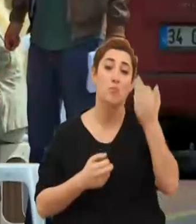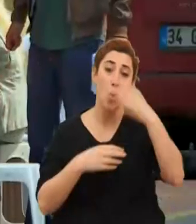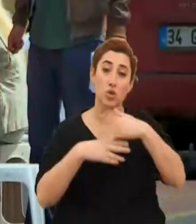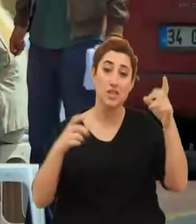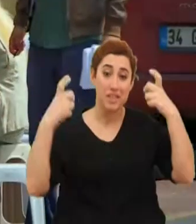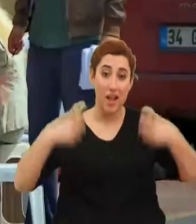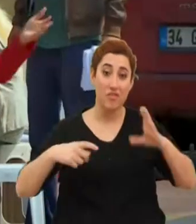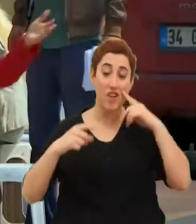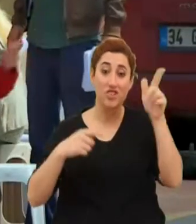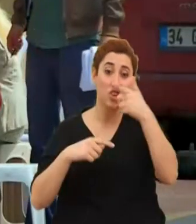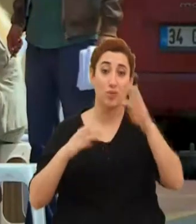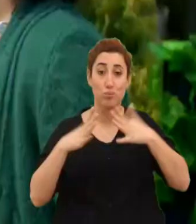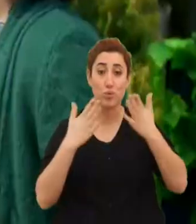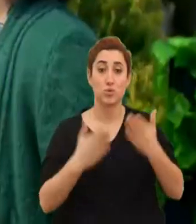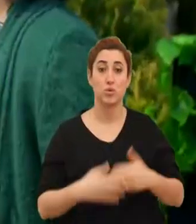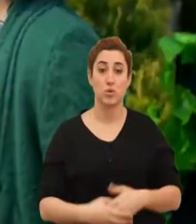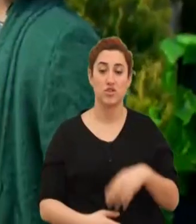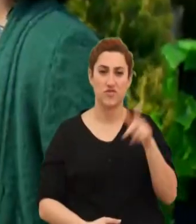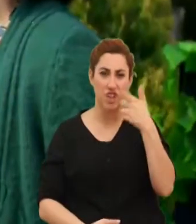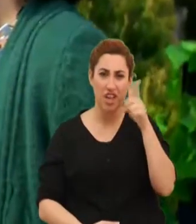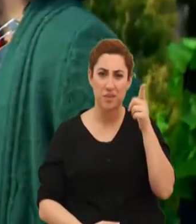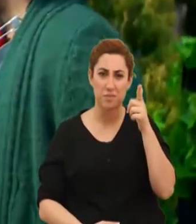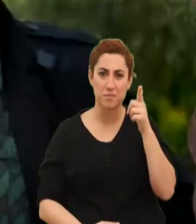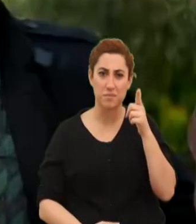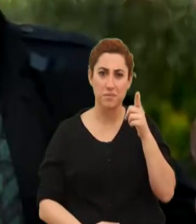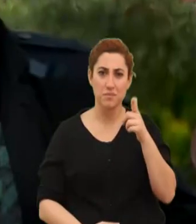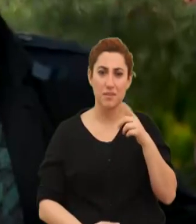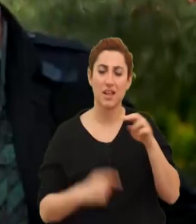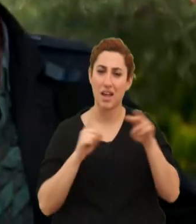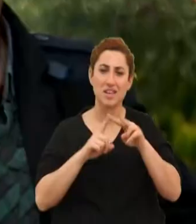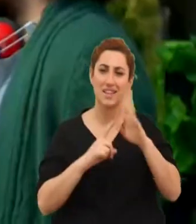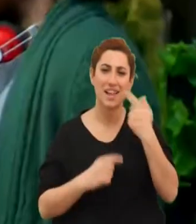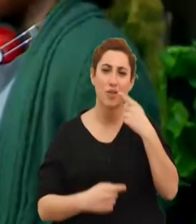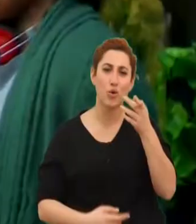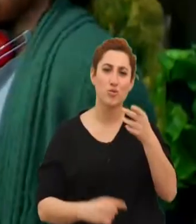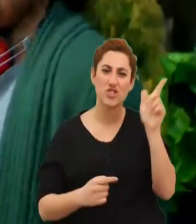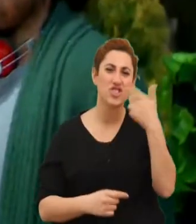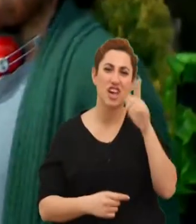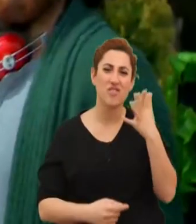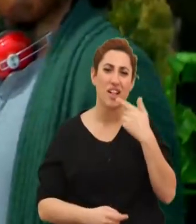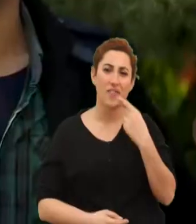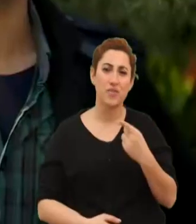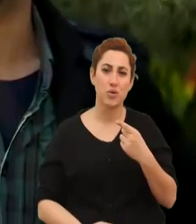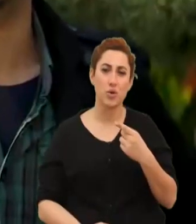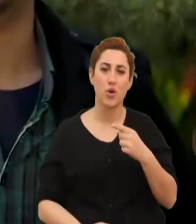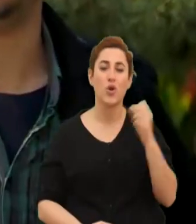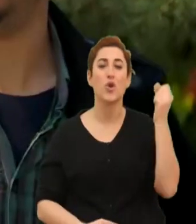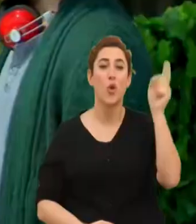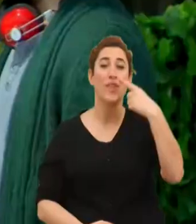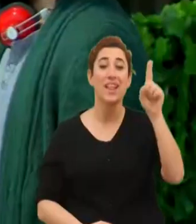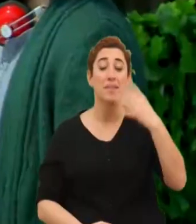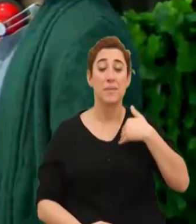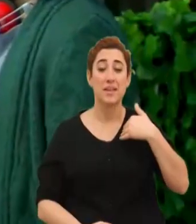boşaltsana sahneyi. Çekim bozuyorsun. Çek... Nazlı ne diyor bu ya? Çekim mekim diyor ya.